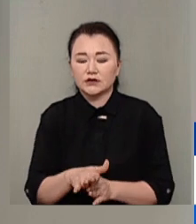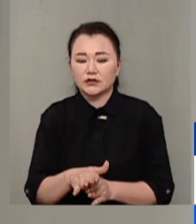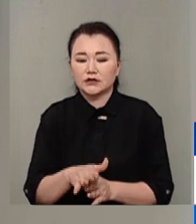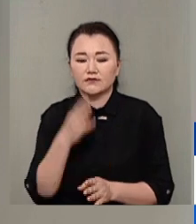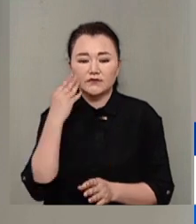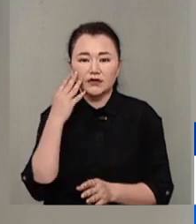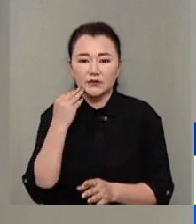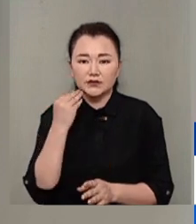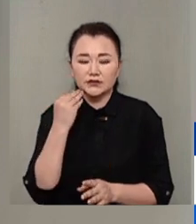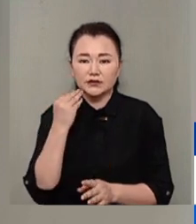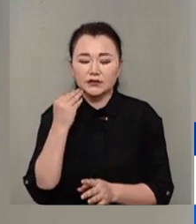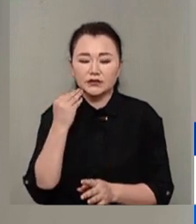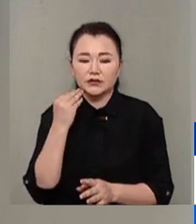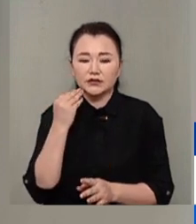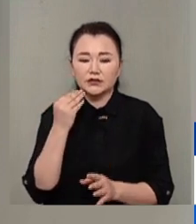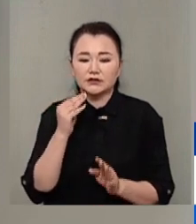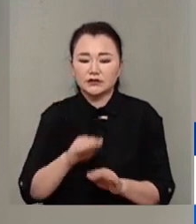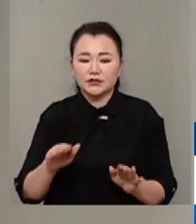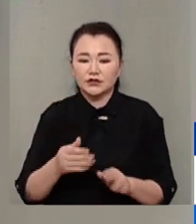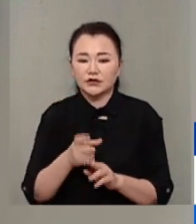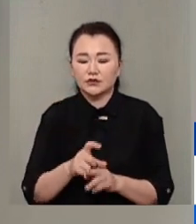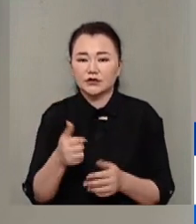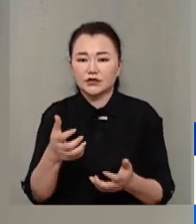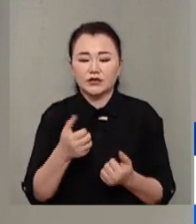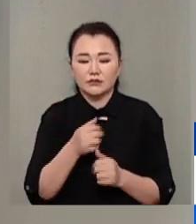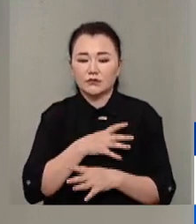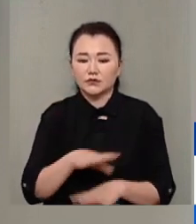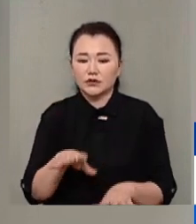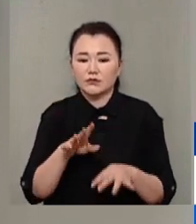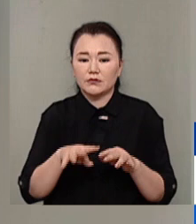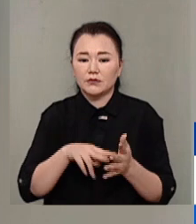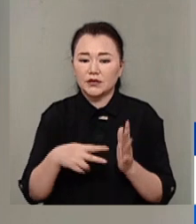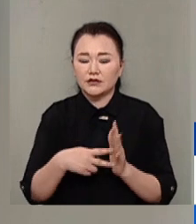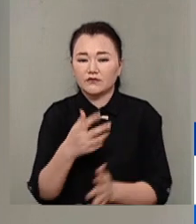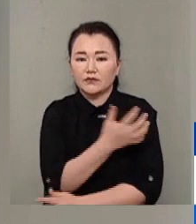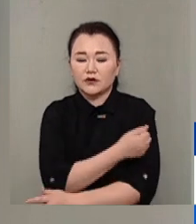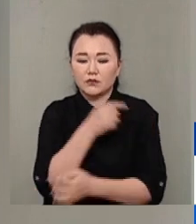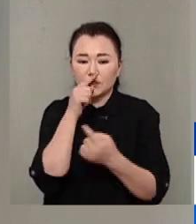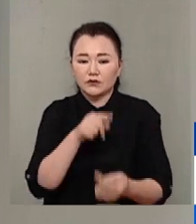в Алмате это дети, которые не получили плановую профилактическую прививку